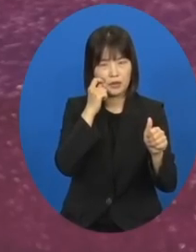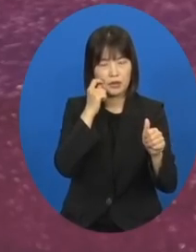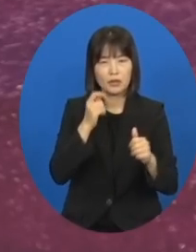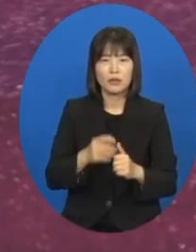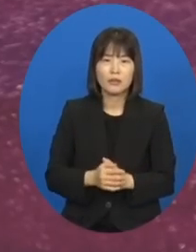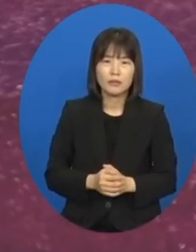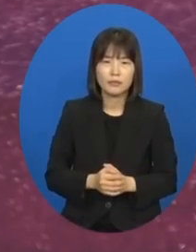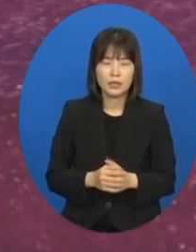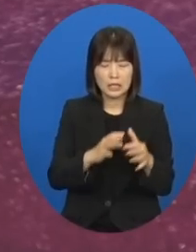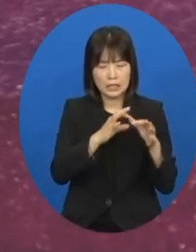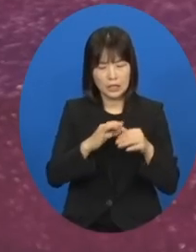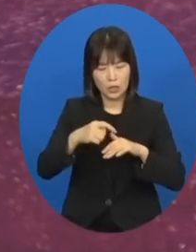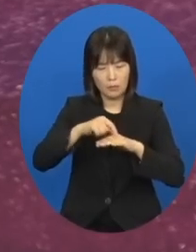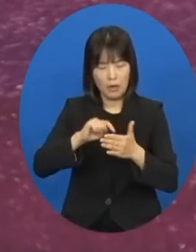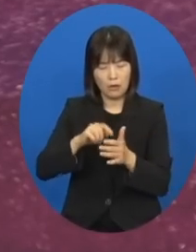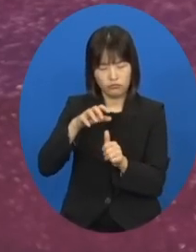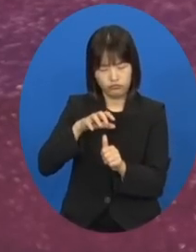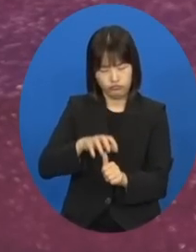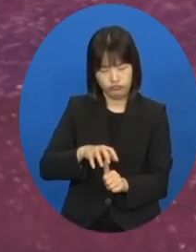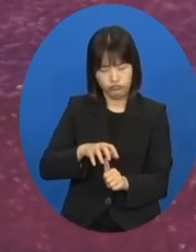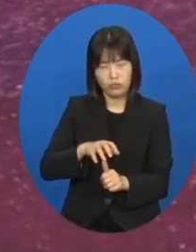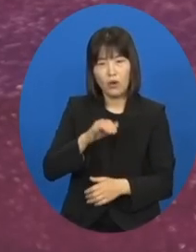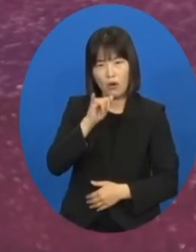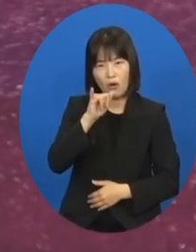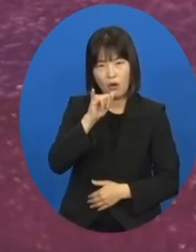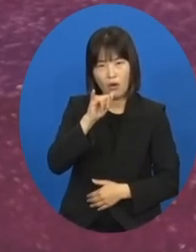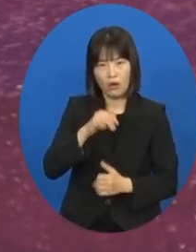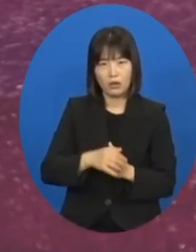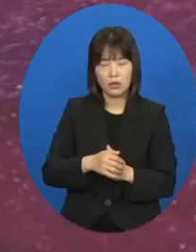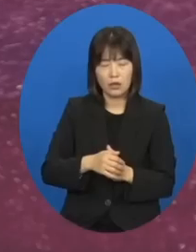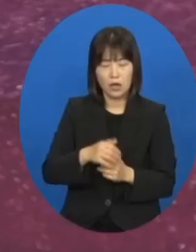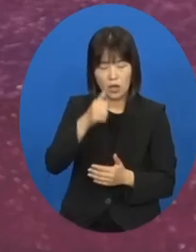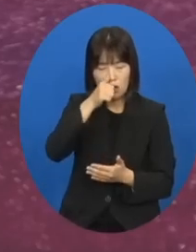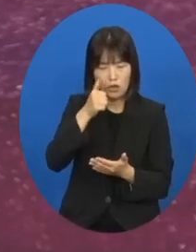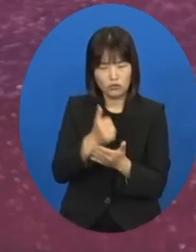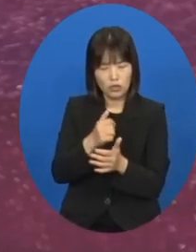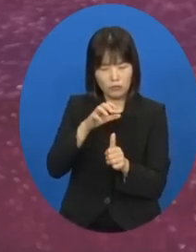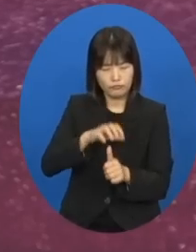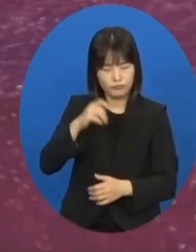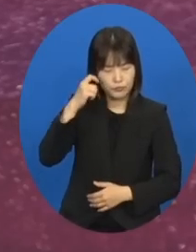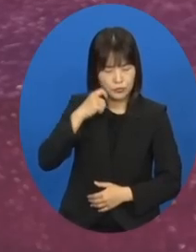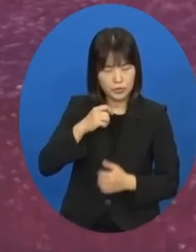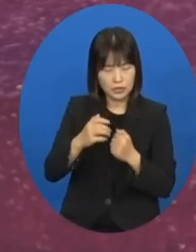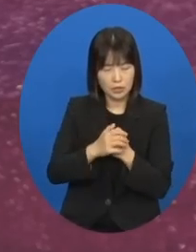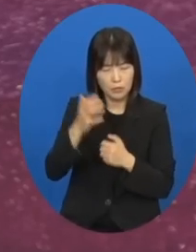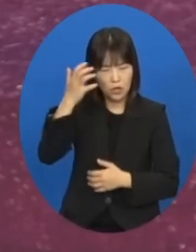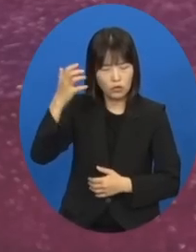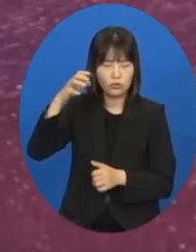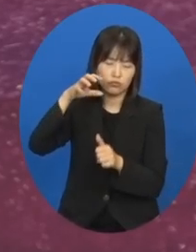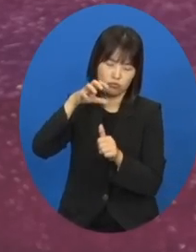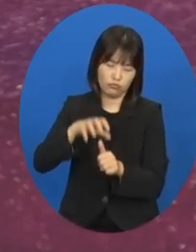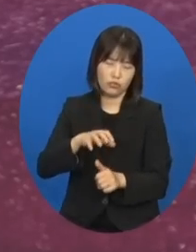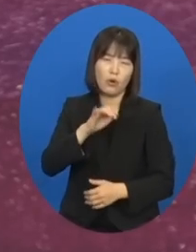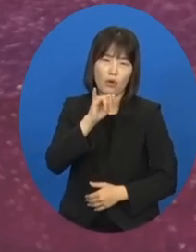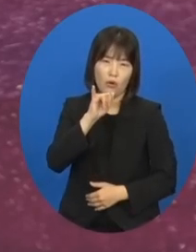때문에 계속 그 마음에 눌림이 그 죄책감 때문에 영적인 눌림이 계속 있는 거예요